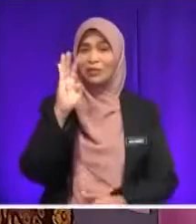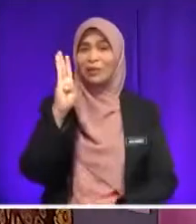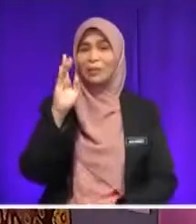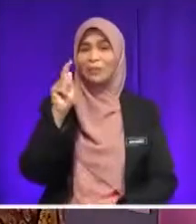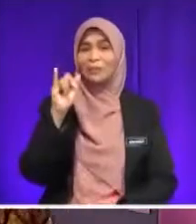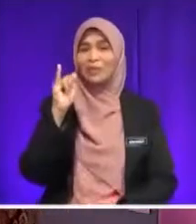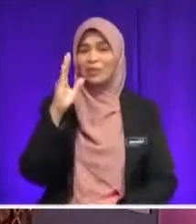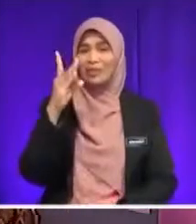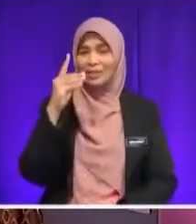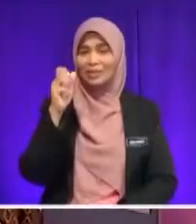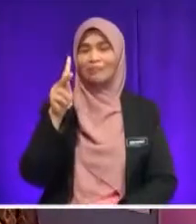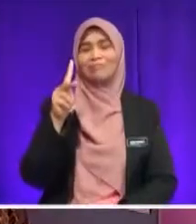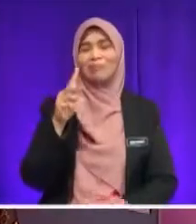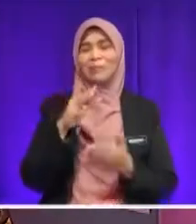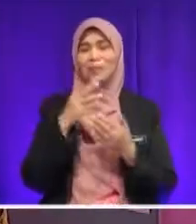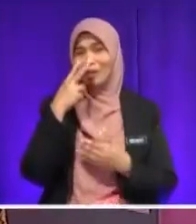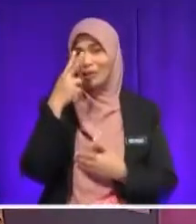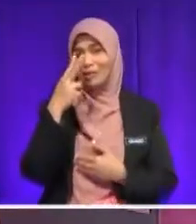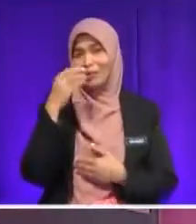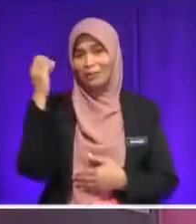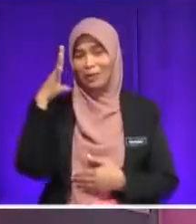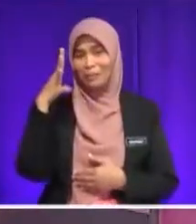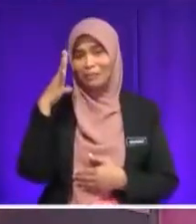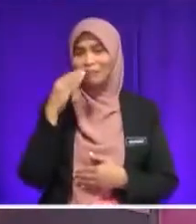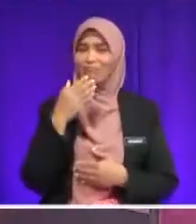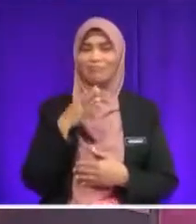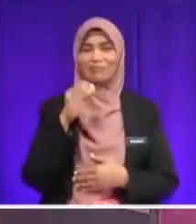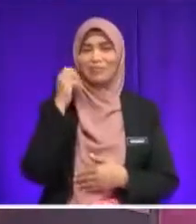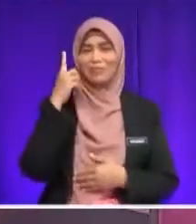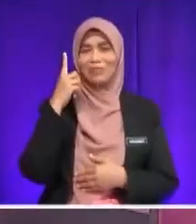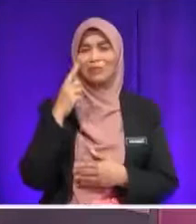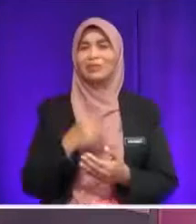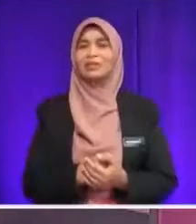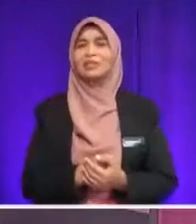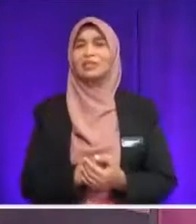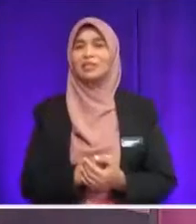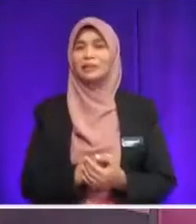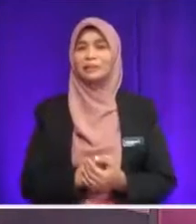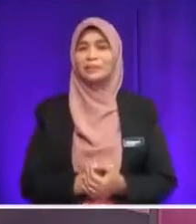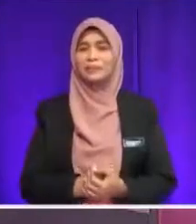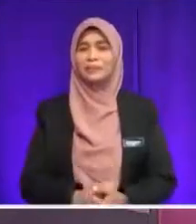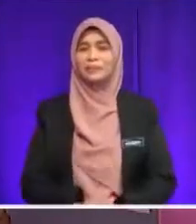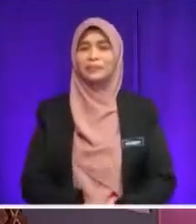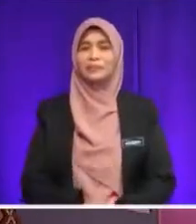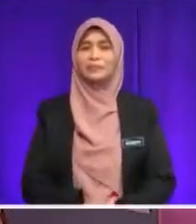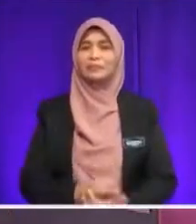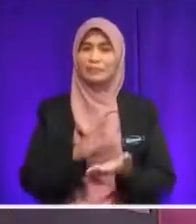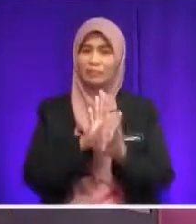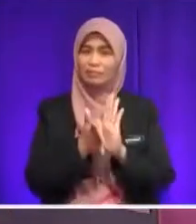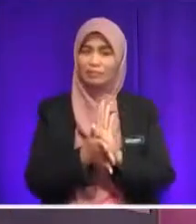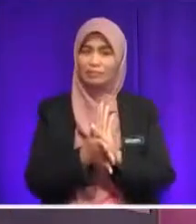Jeddah paham senang kalau kita mengaplikasikan pengetahuan dalam kehidupan seharian kita jadi